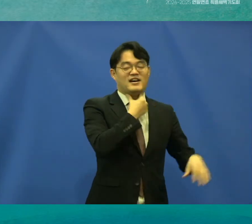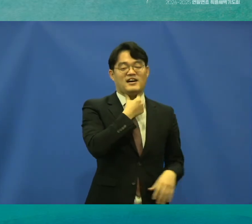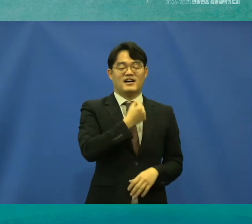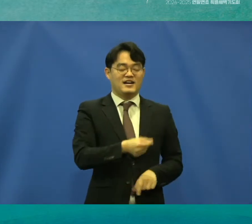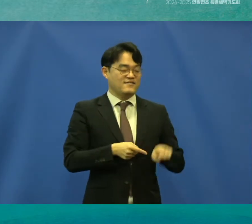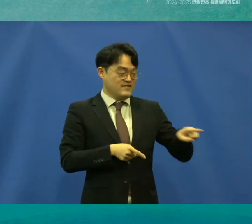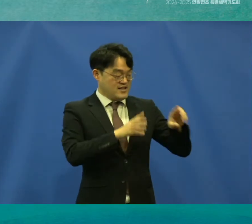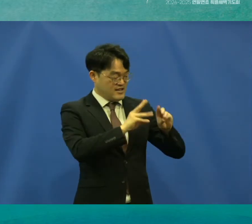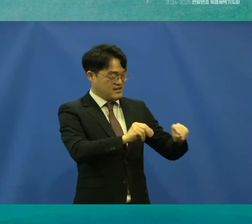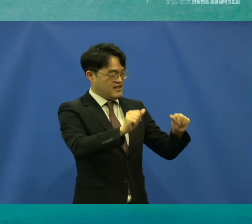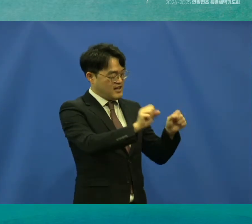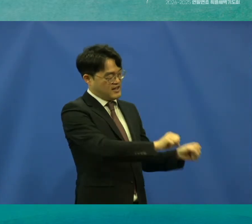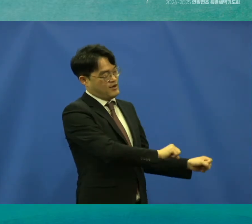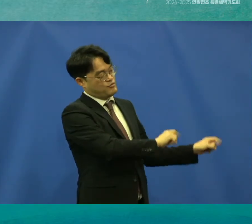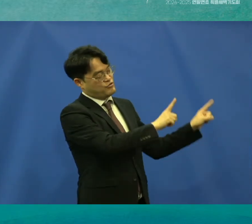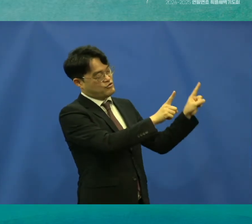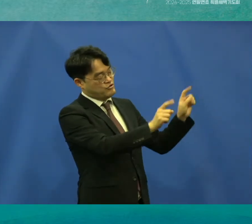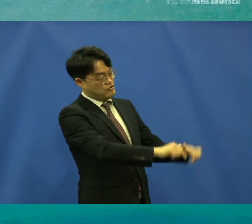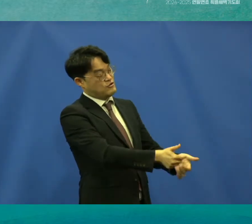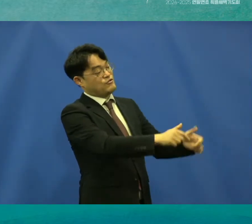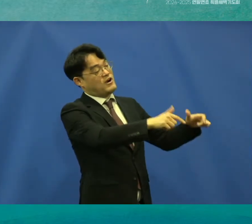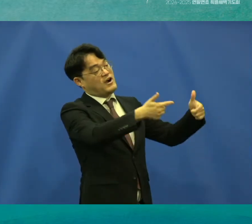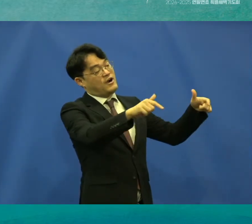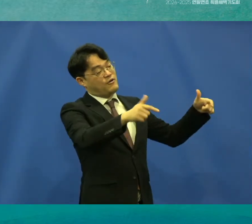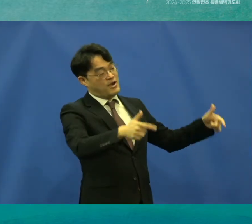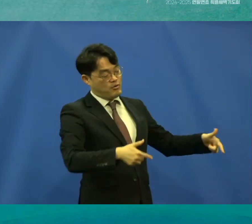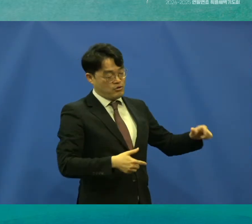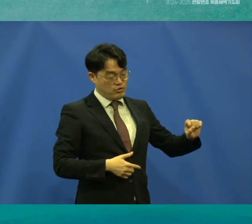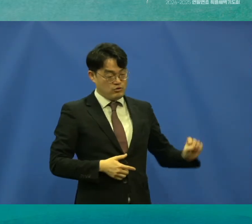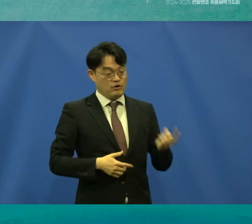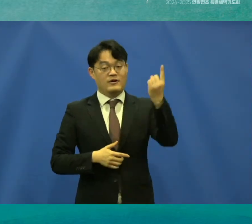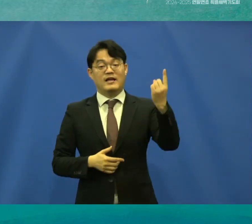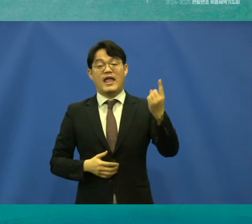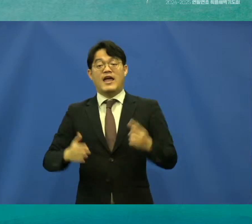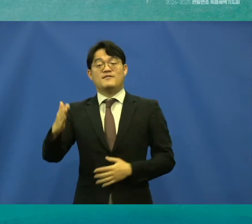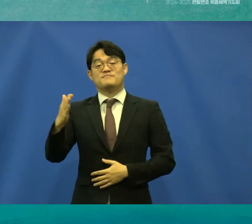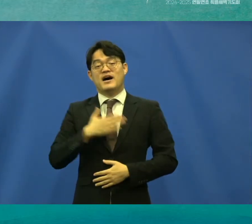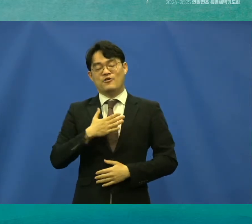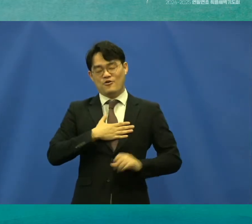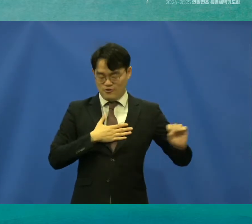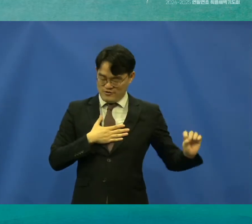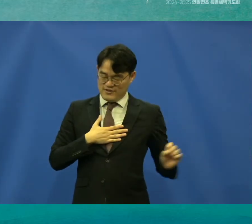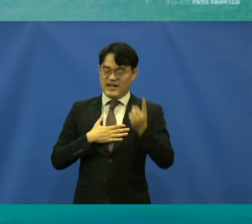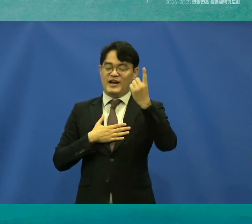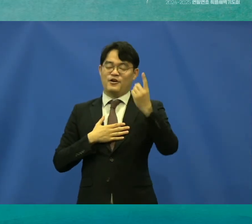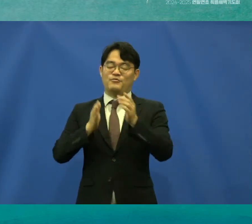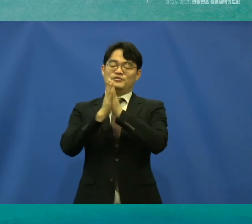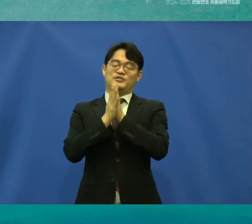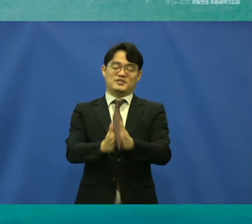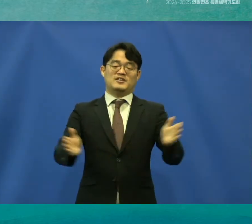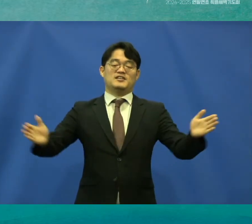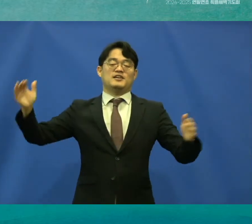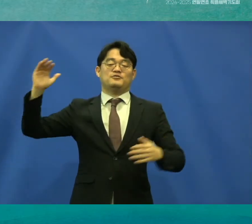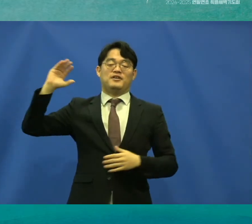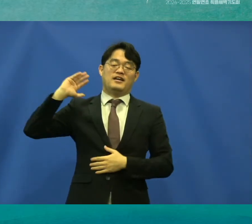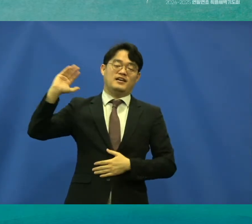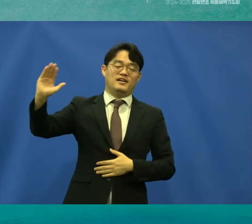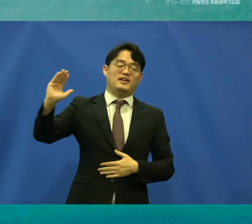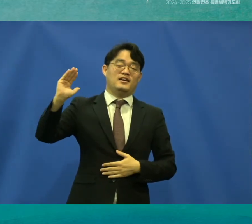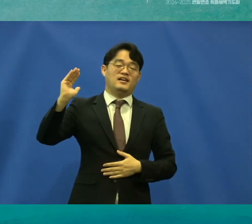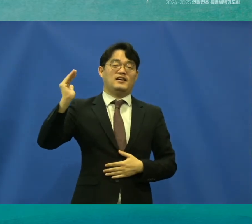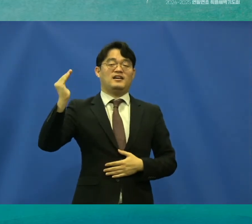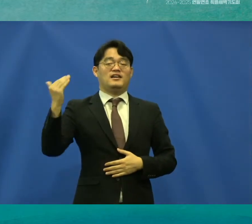일어나리라. 이 땅의 부흥과 회복은 바로 나로부터 시작되리.